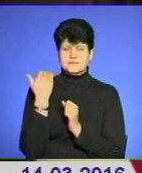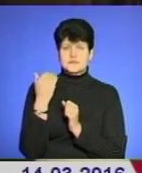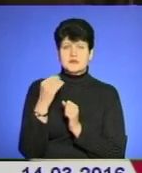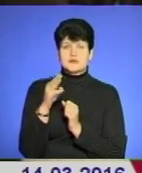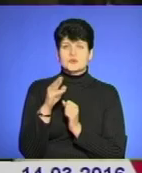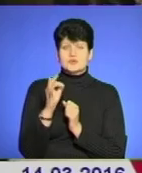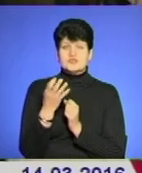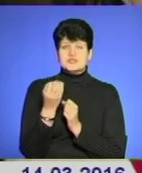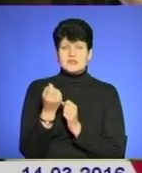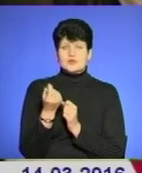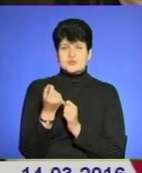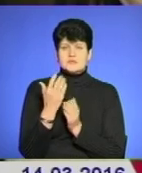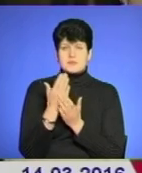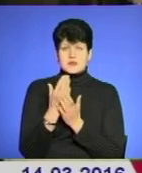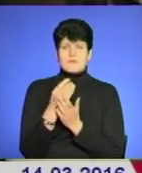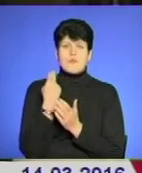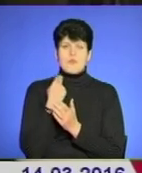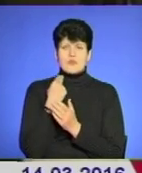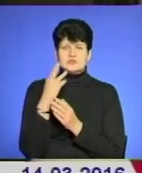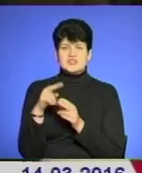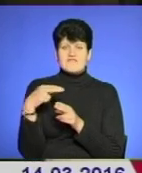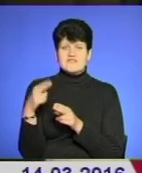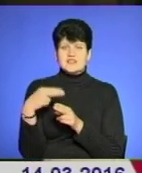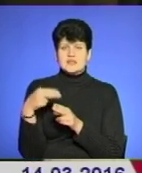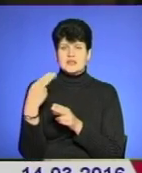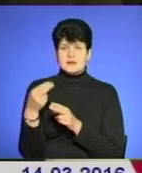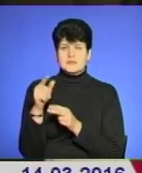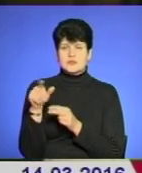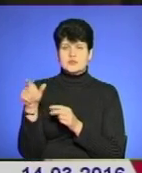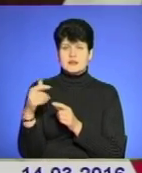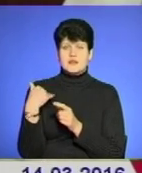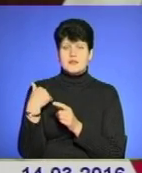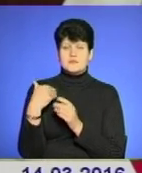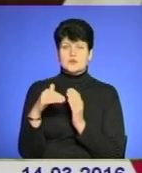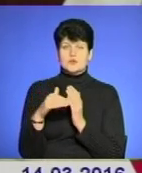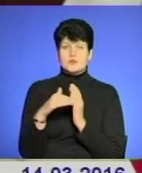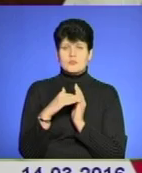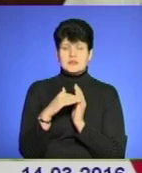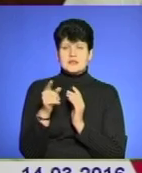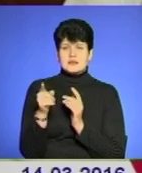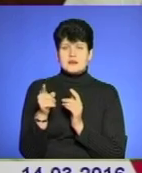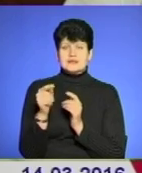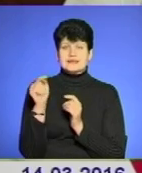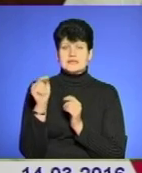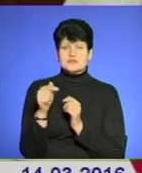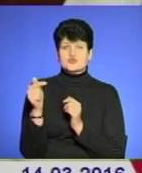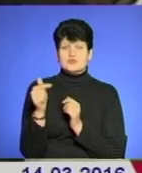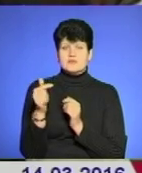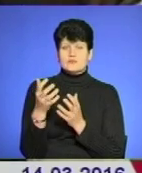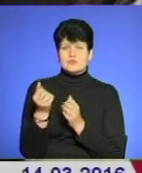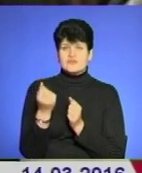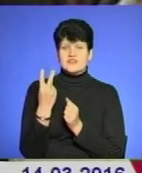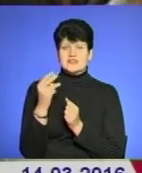то ще трошечки маємо боргу, то що віддаємо тій людині, яка нам допомогла. Чому що я на неї 1000 гривень получаю,